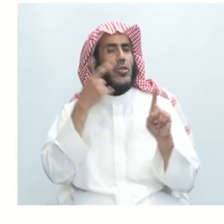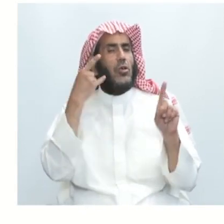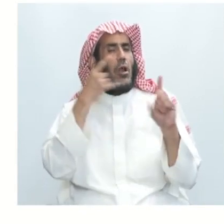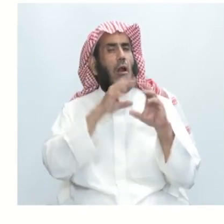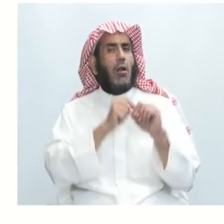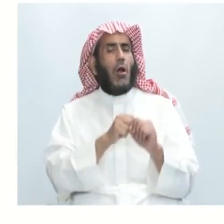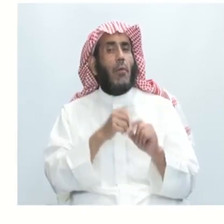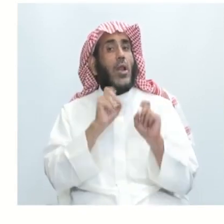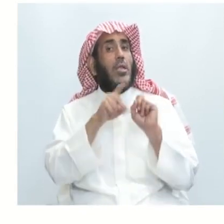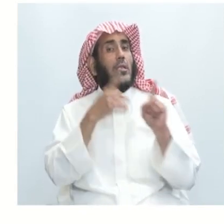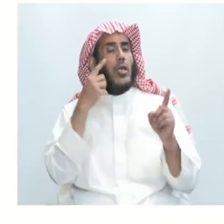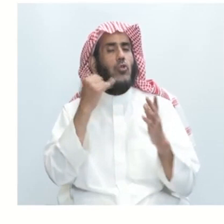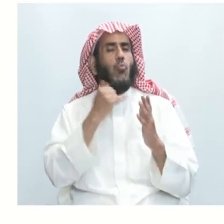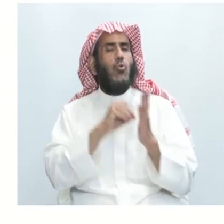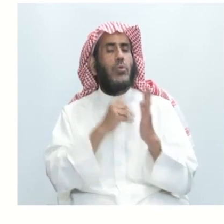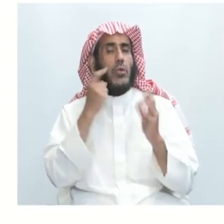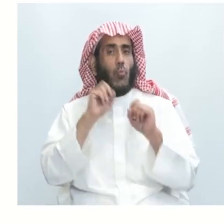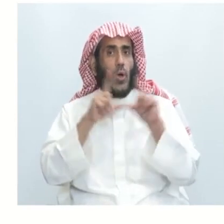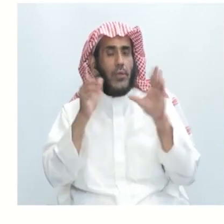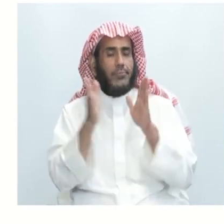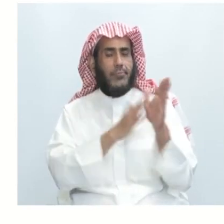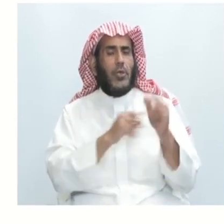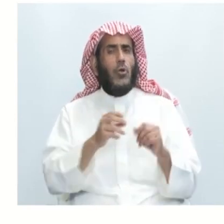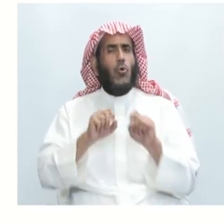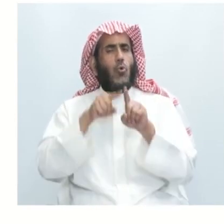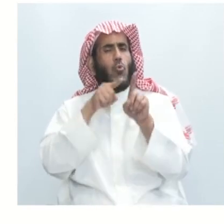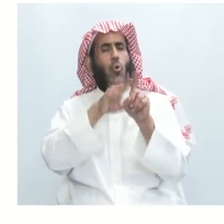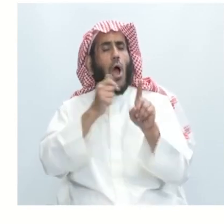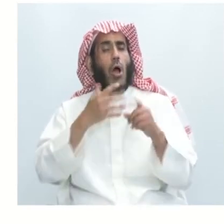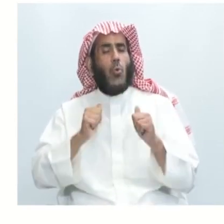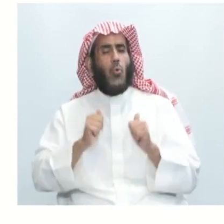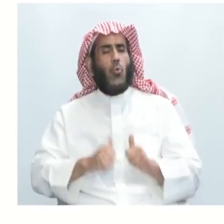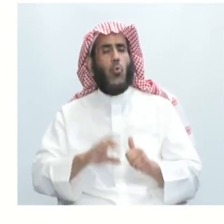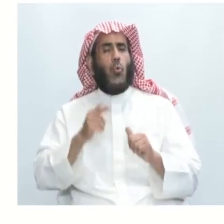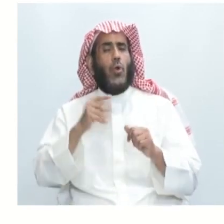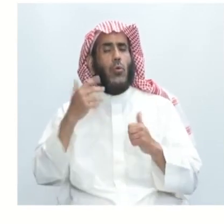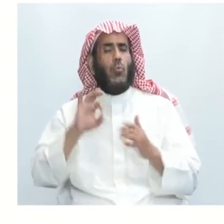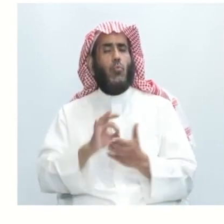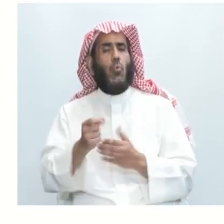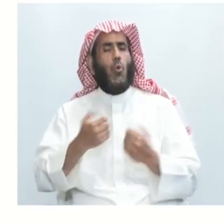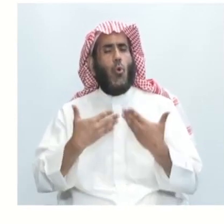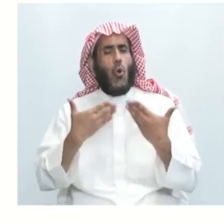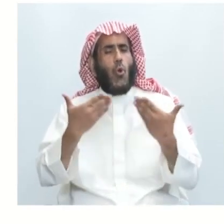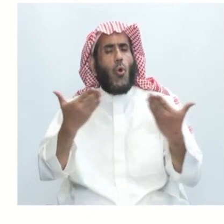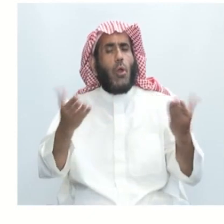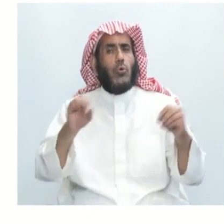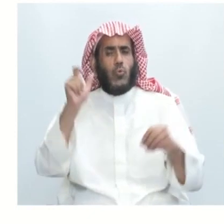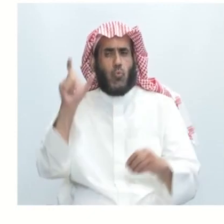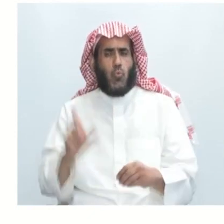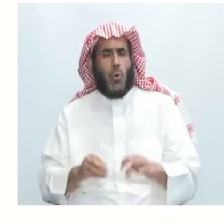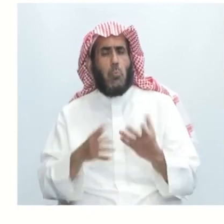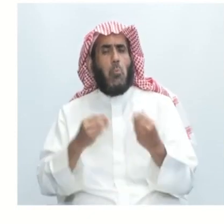الدرس الصدق هو الكوب اشتهر احد الاغنياء في مدينته بالكرم الجديد خاصه